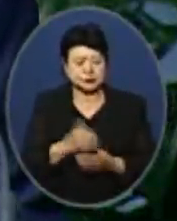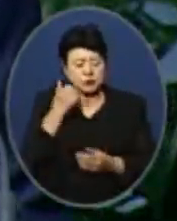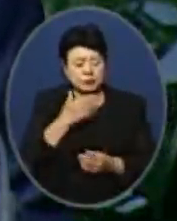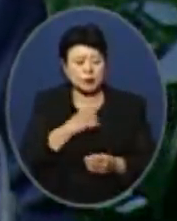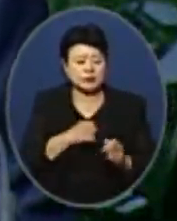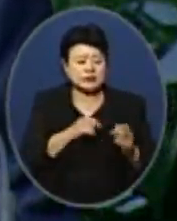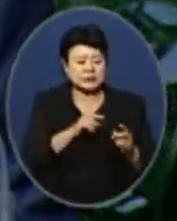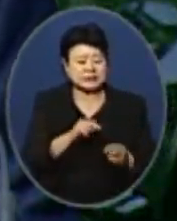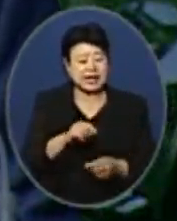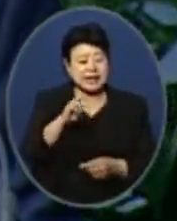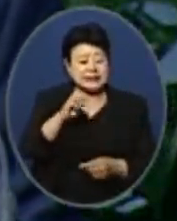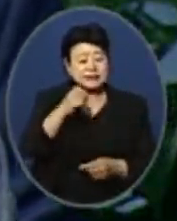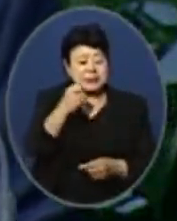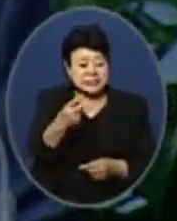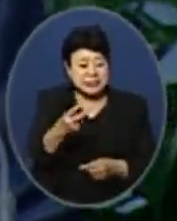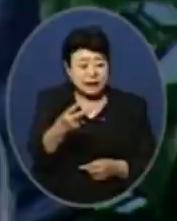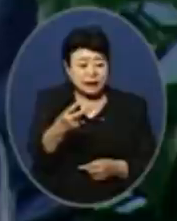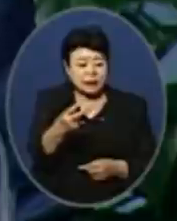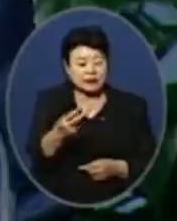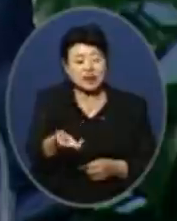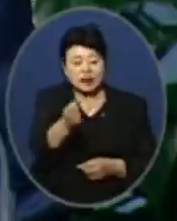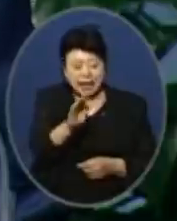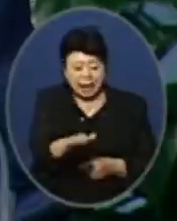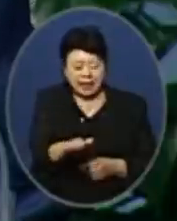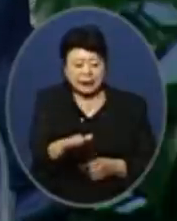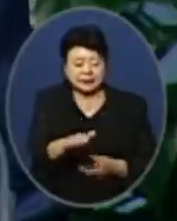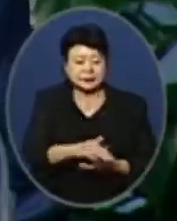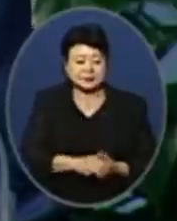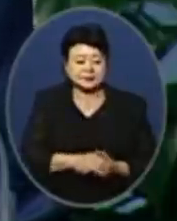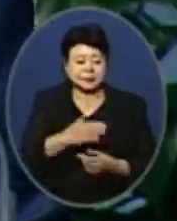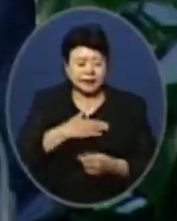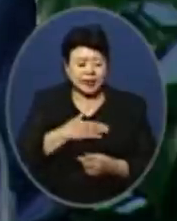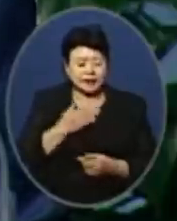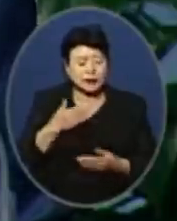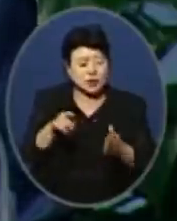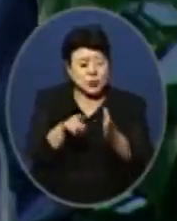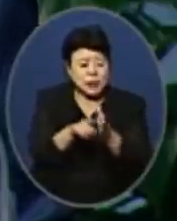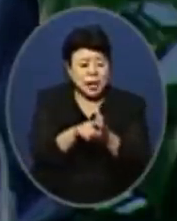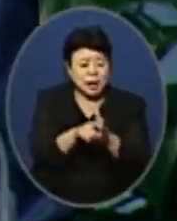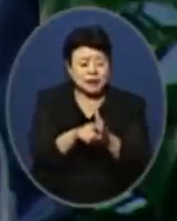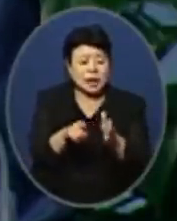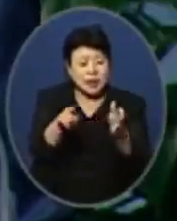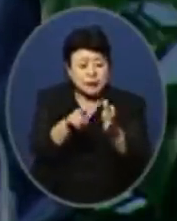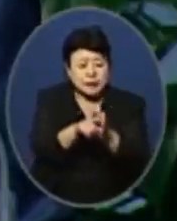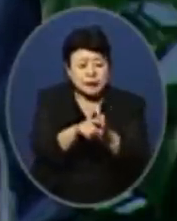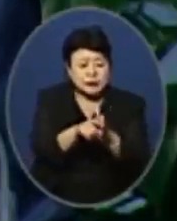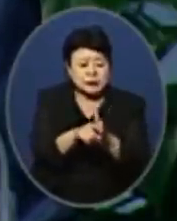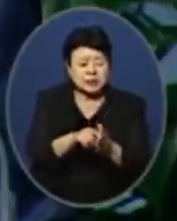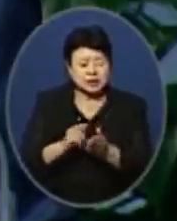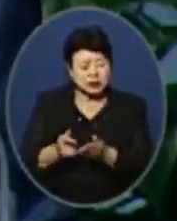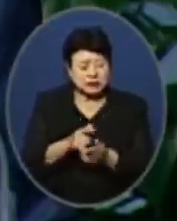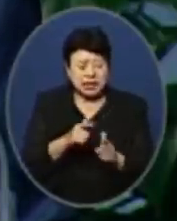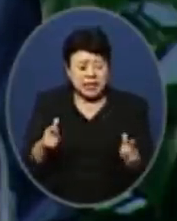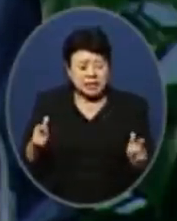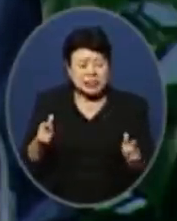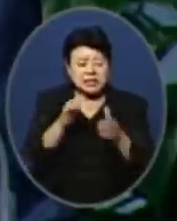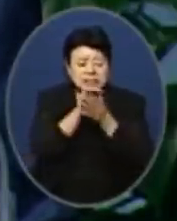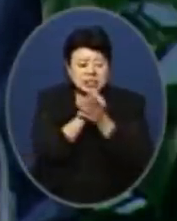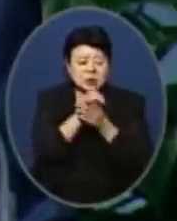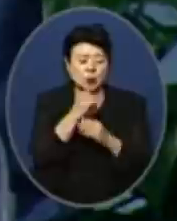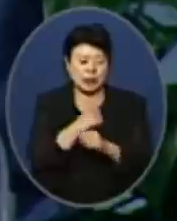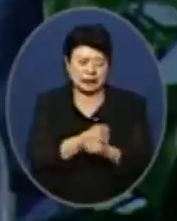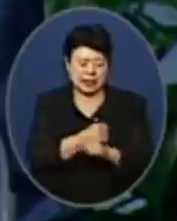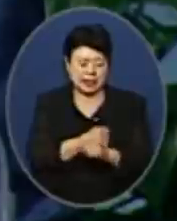누가복음 22장 32절에 그러나 내가 너를 위하여 네 믿음이 떨어지지 않기를